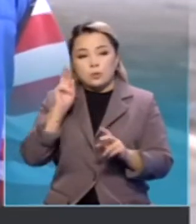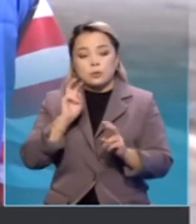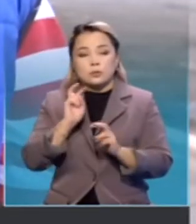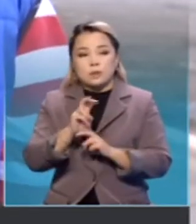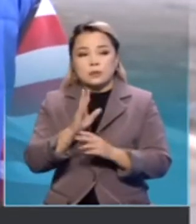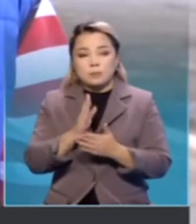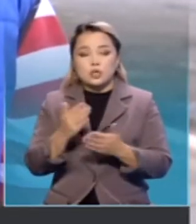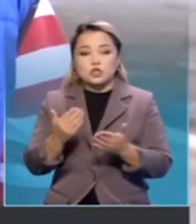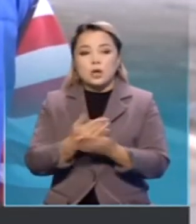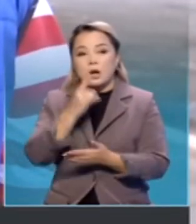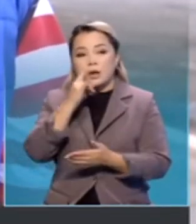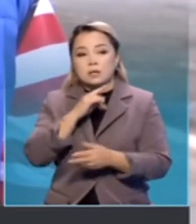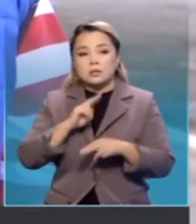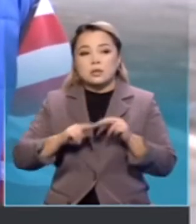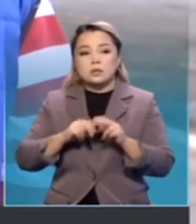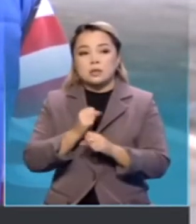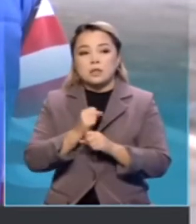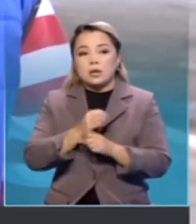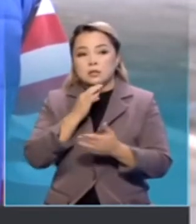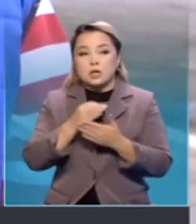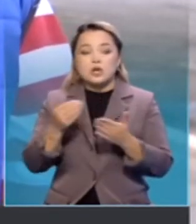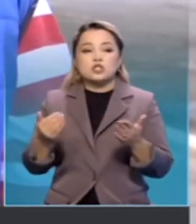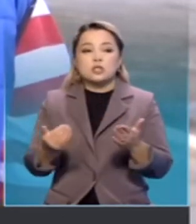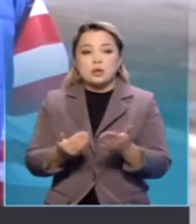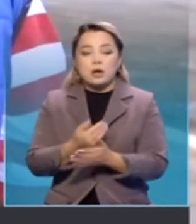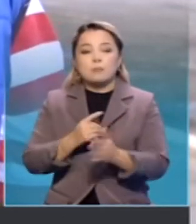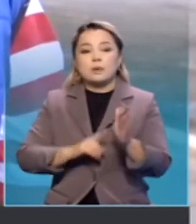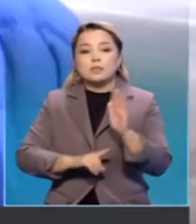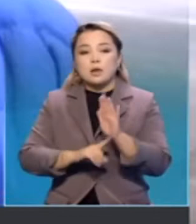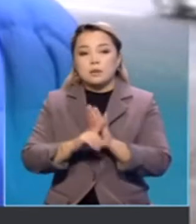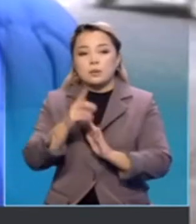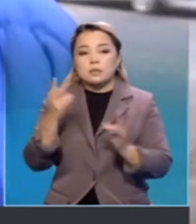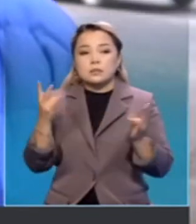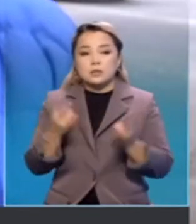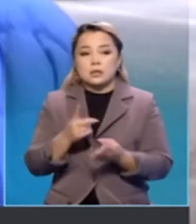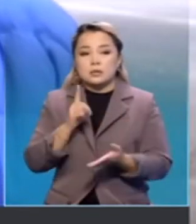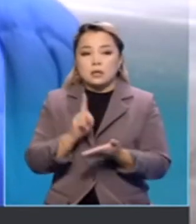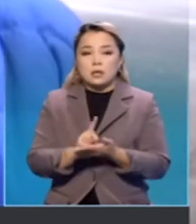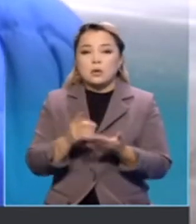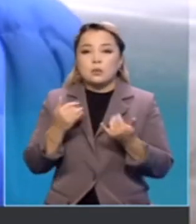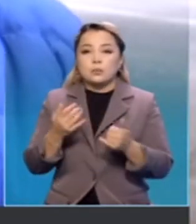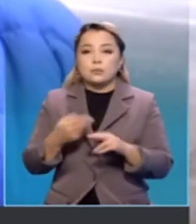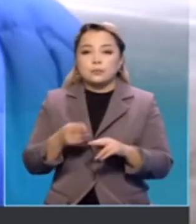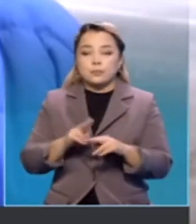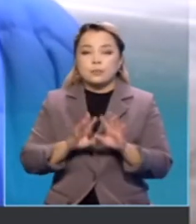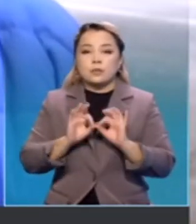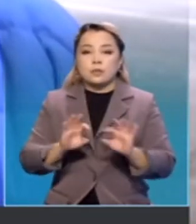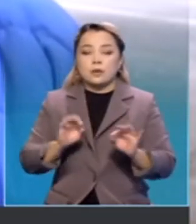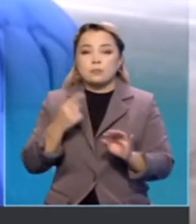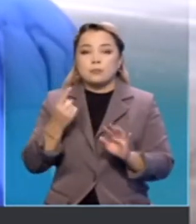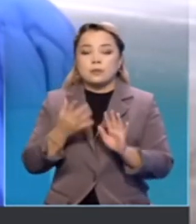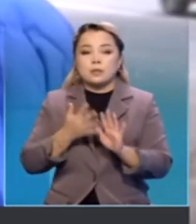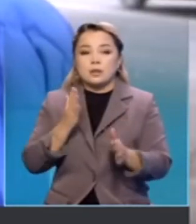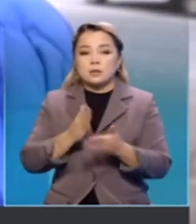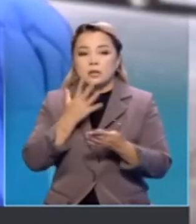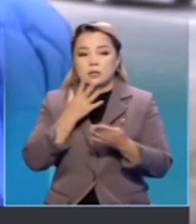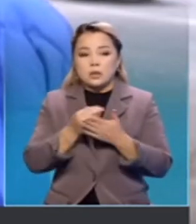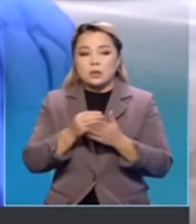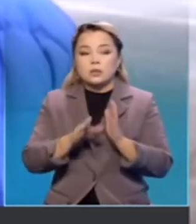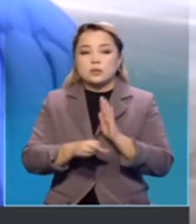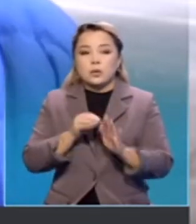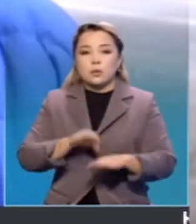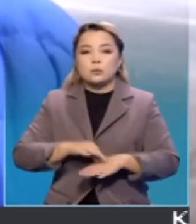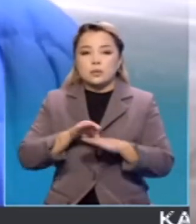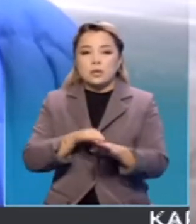Қазақстан жасау үшін шын мәнінде жаңа бастамалар керек. Маған ұнап отырғаны, бірақ кезекке президенттік сайлану